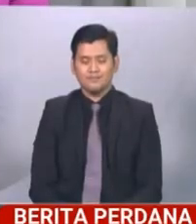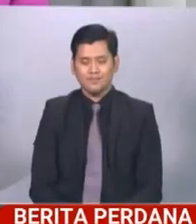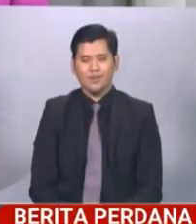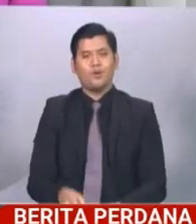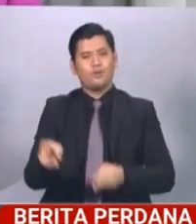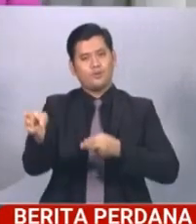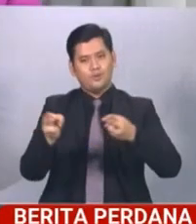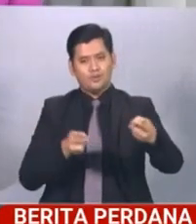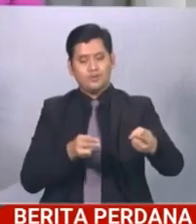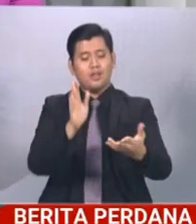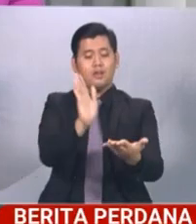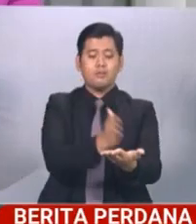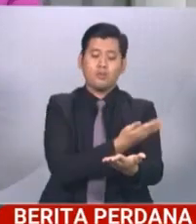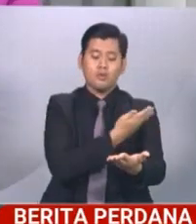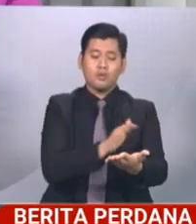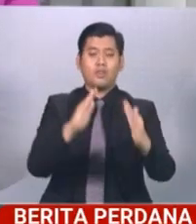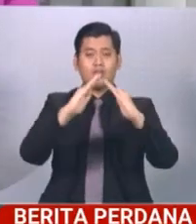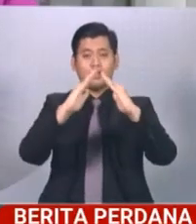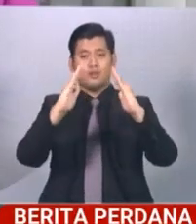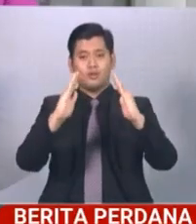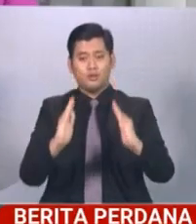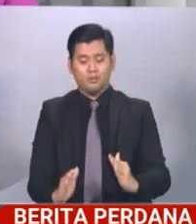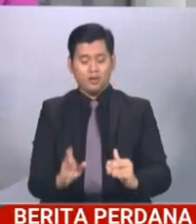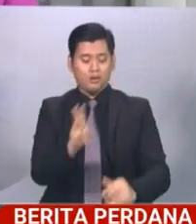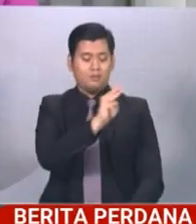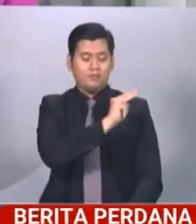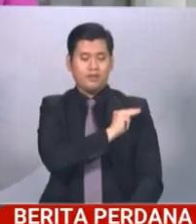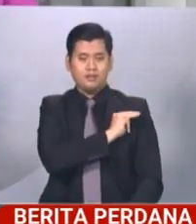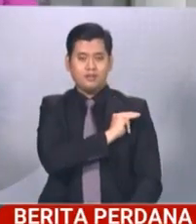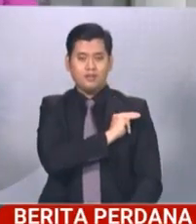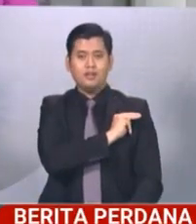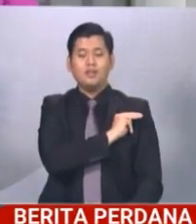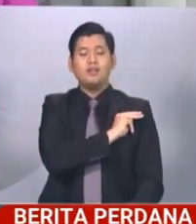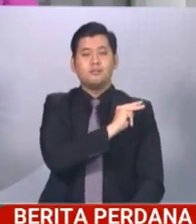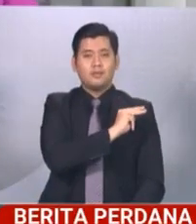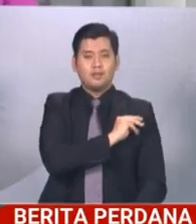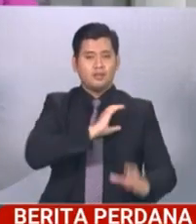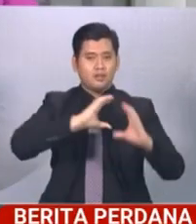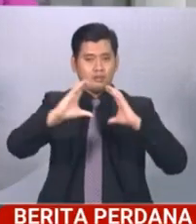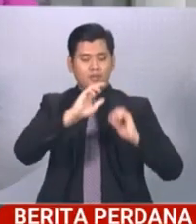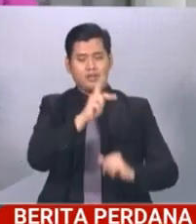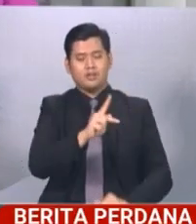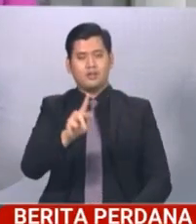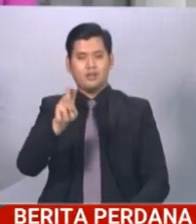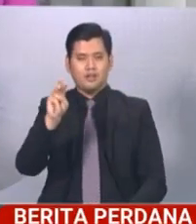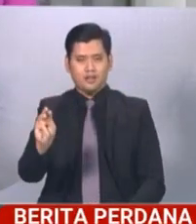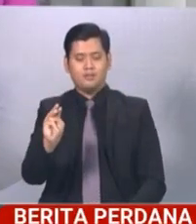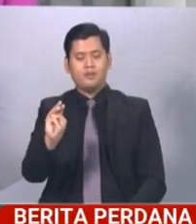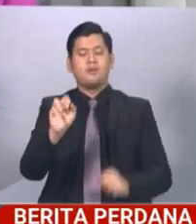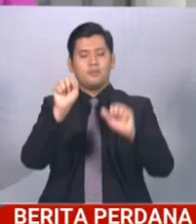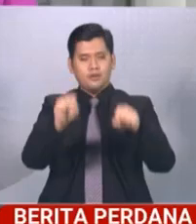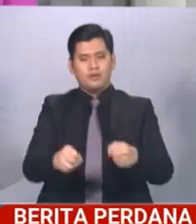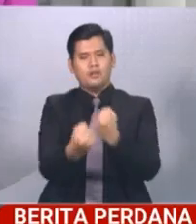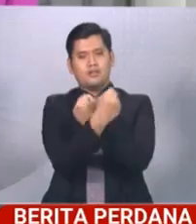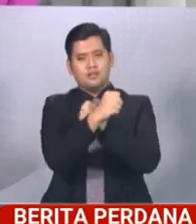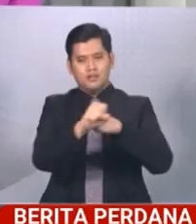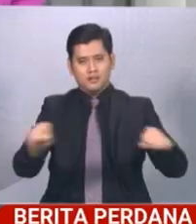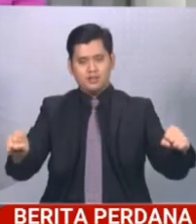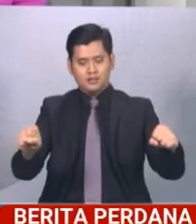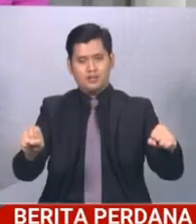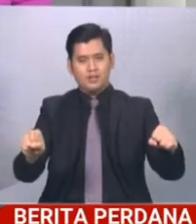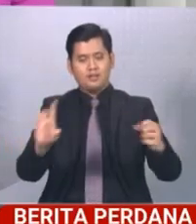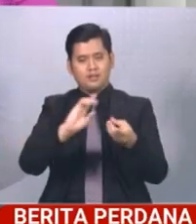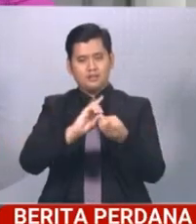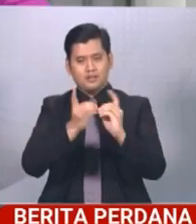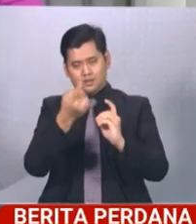inisiatif musik di rumah oleh Kementerian komunikasi dan multimedia Malaysia kkmjm dapat meningkatkan penyediaan kandungan digital